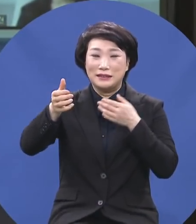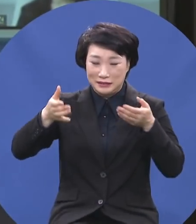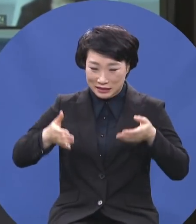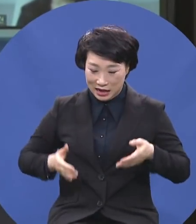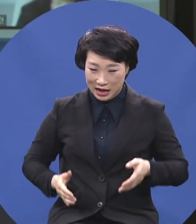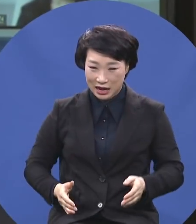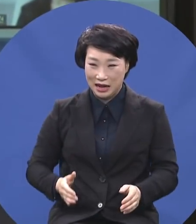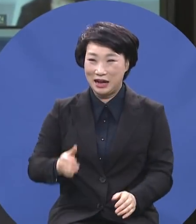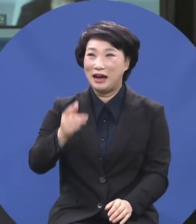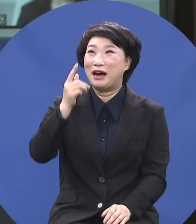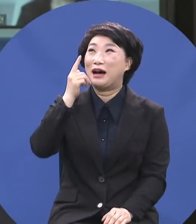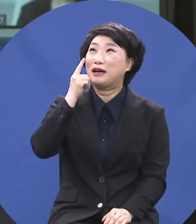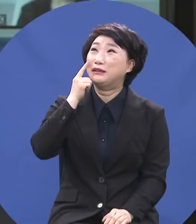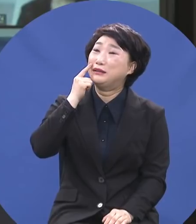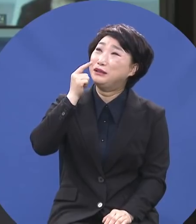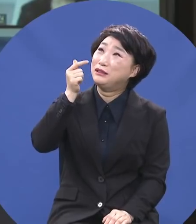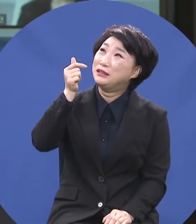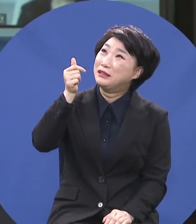나를